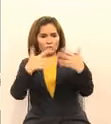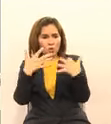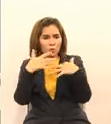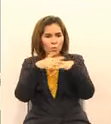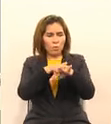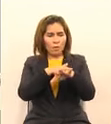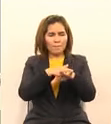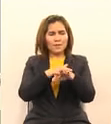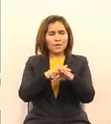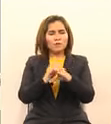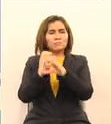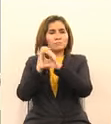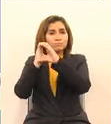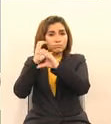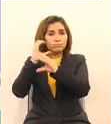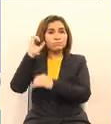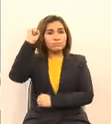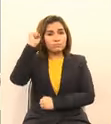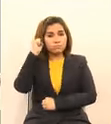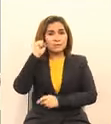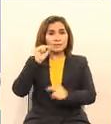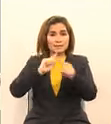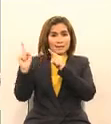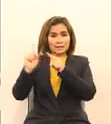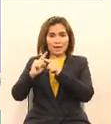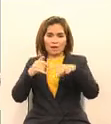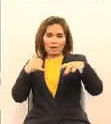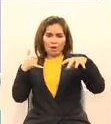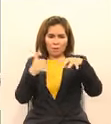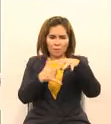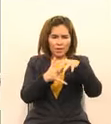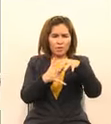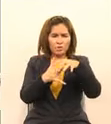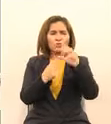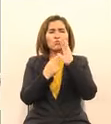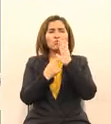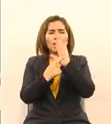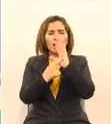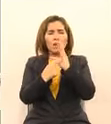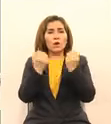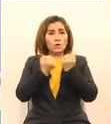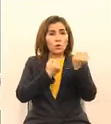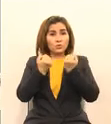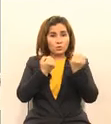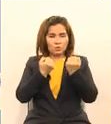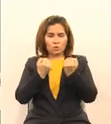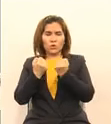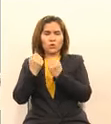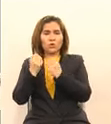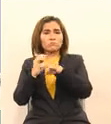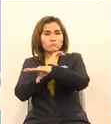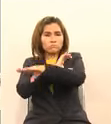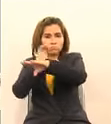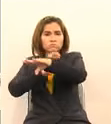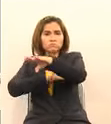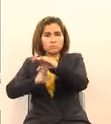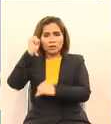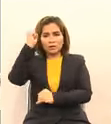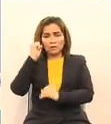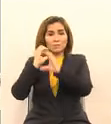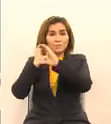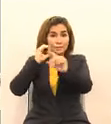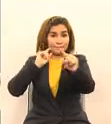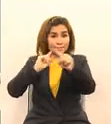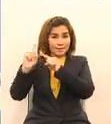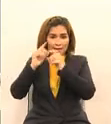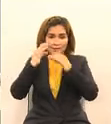เดินทางในที่สถานที่ปิดนะอย่างเช่นว่าอยู่บนรถยนต์รถโดยสารรถไฟฟ้านะให้ถือว่าเ